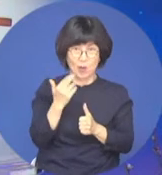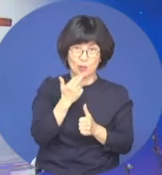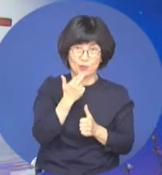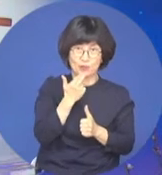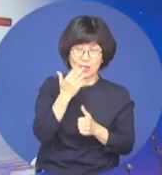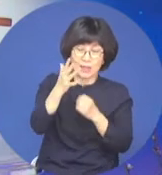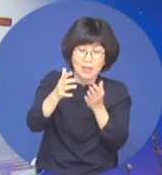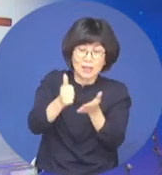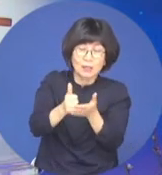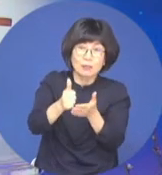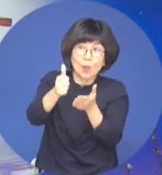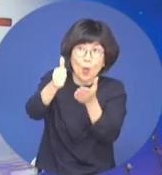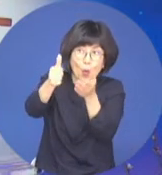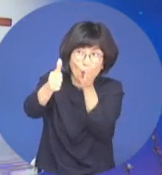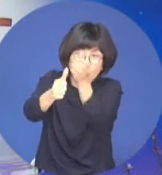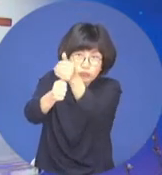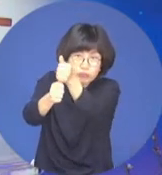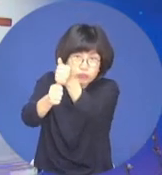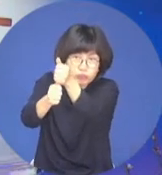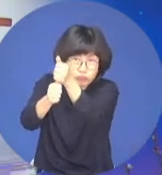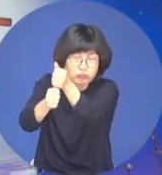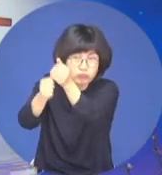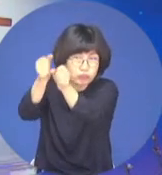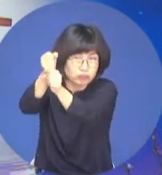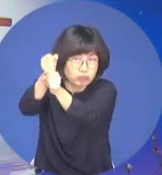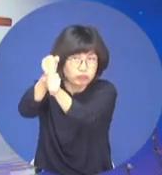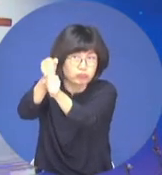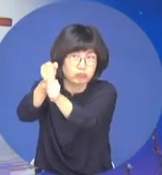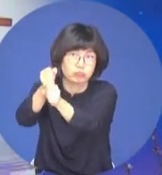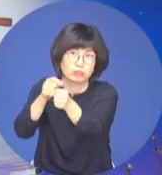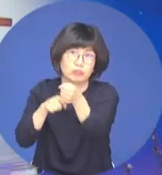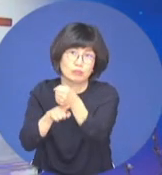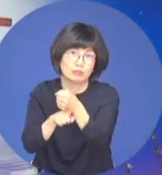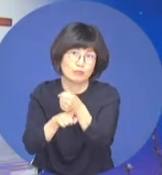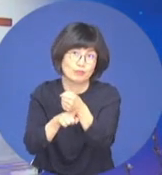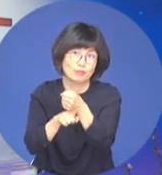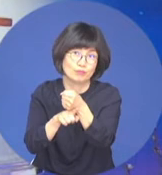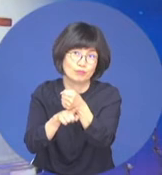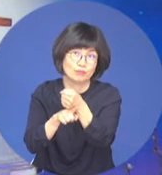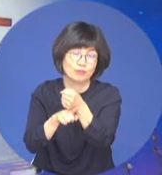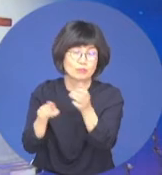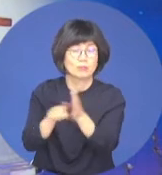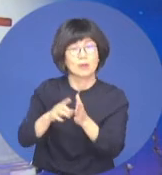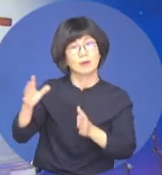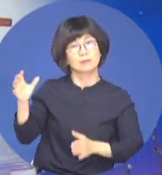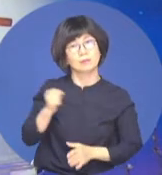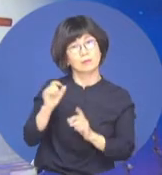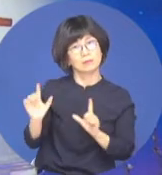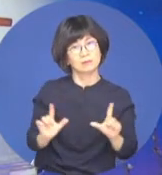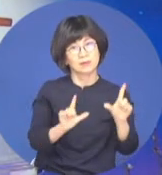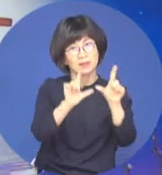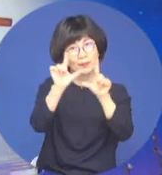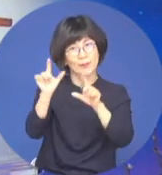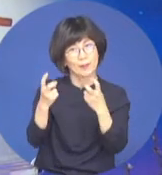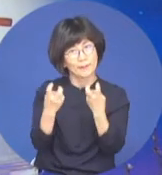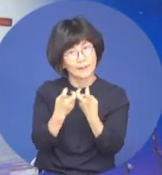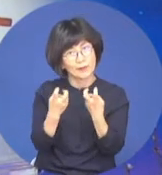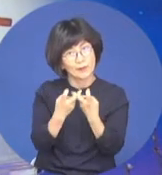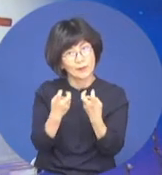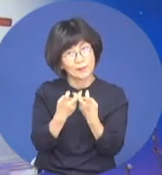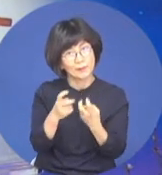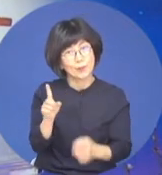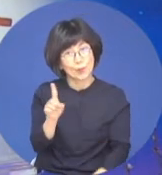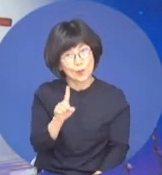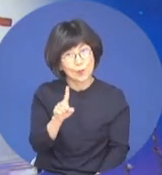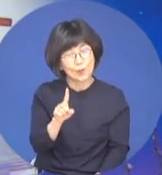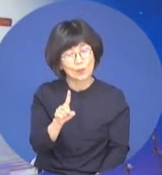하나님을 우리도 하나님을 붙들고 하나님께 매달려서 믿음으로 살 수 있는지, 어떻게 하면